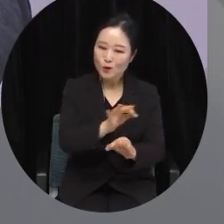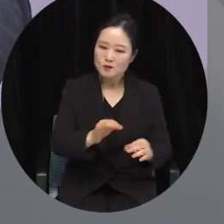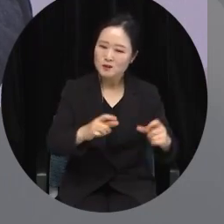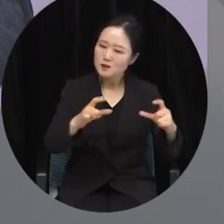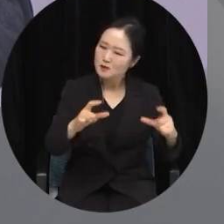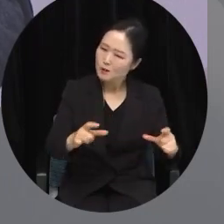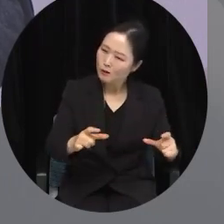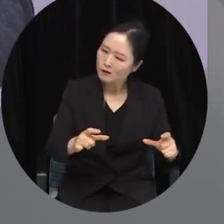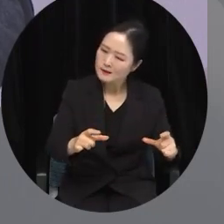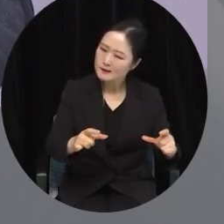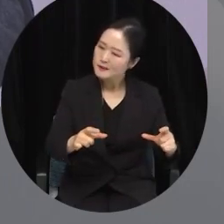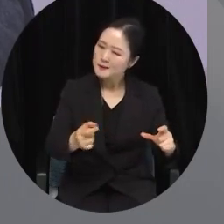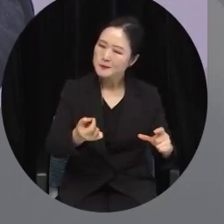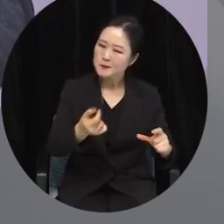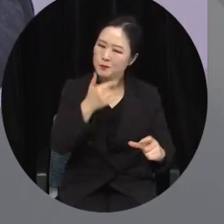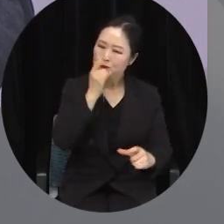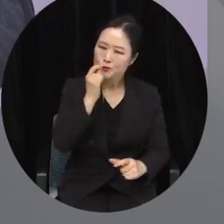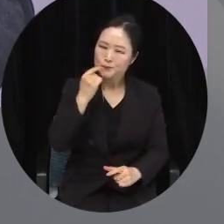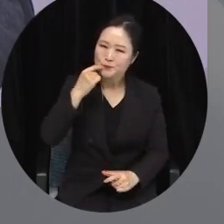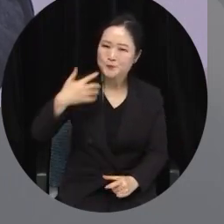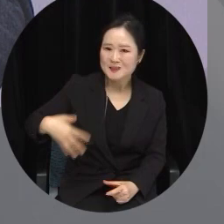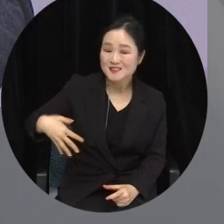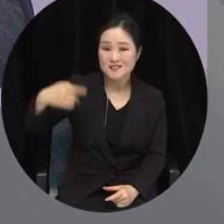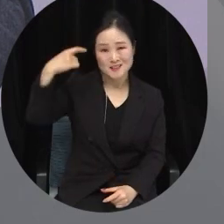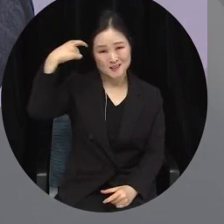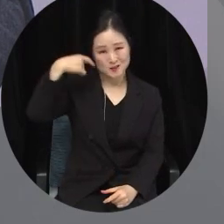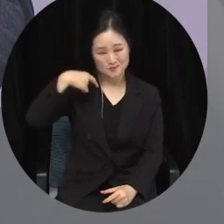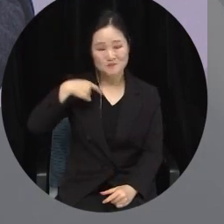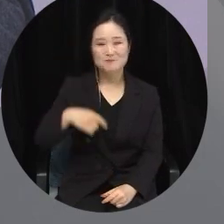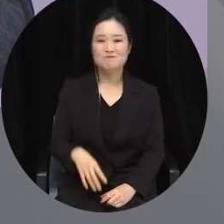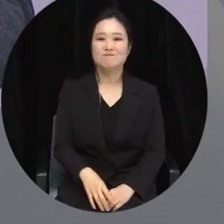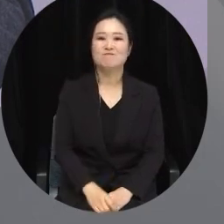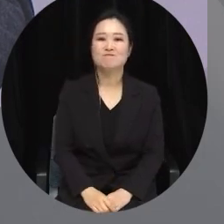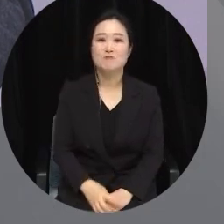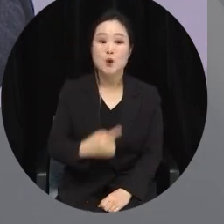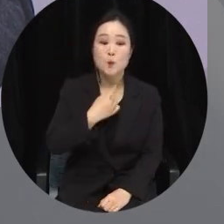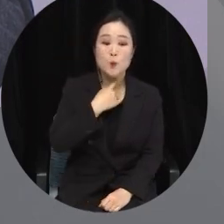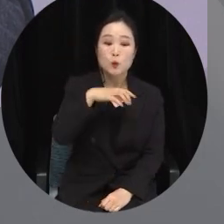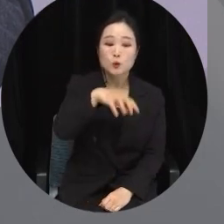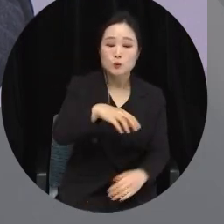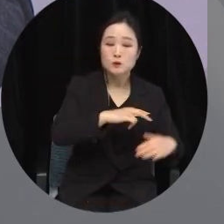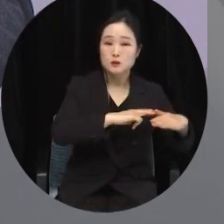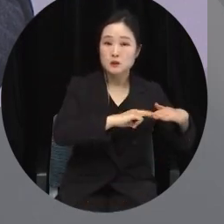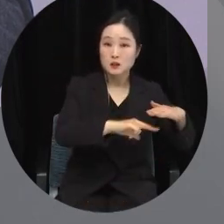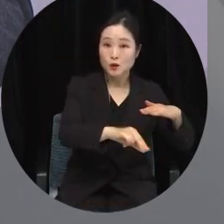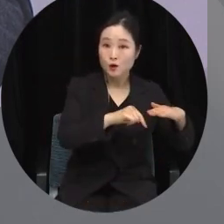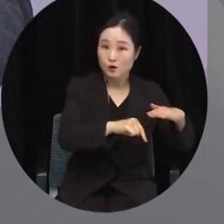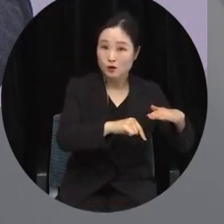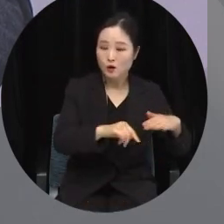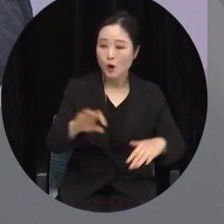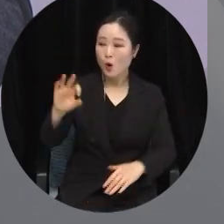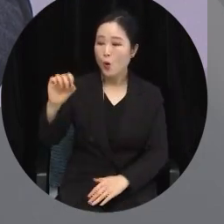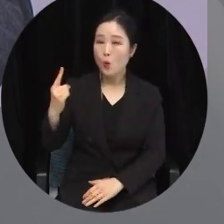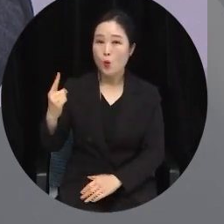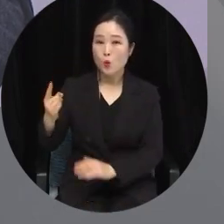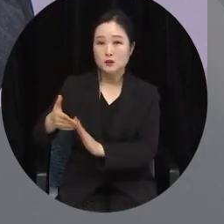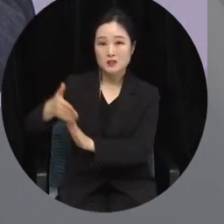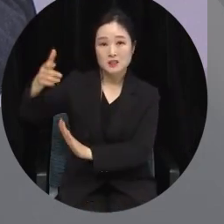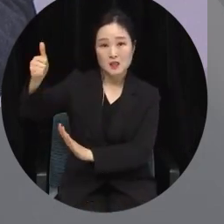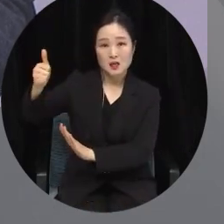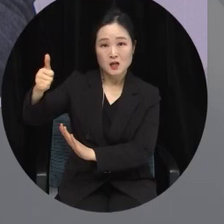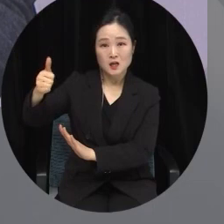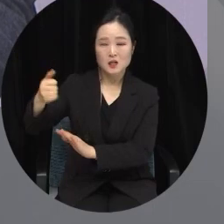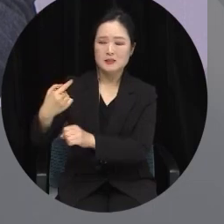생각이 들었고요. 또 하나 좀 묻고 싶은 것은 목동선은 오세훈 시장이 재작년부터